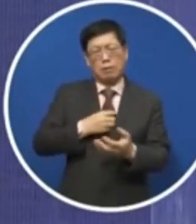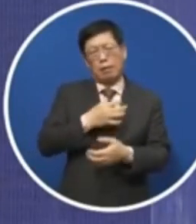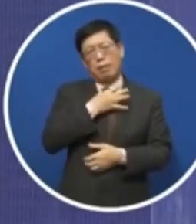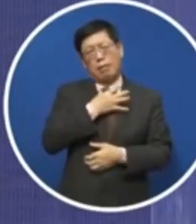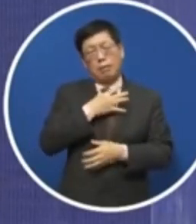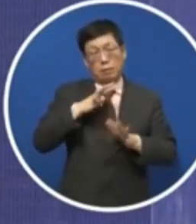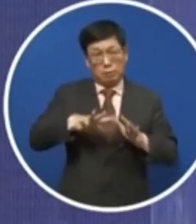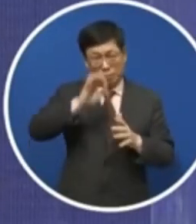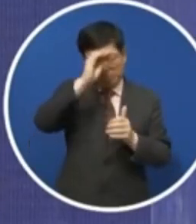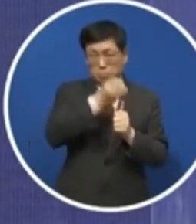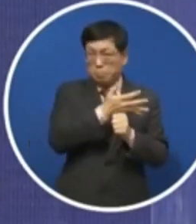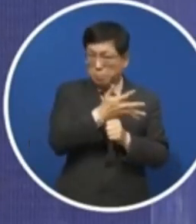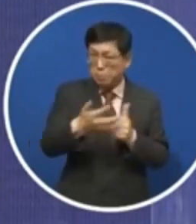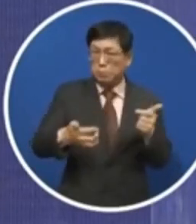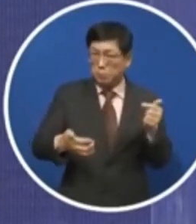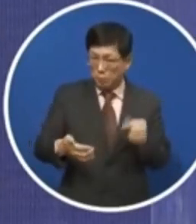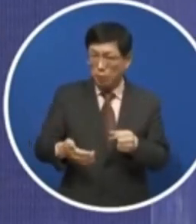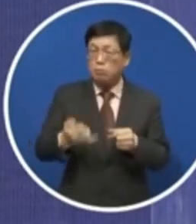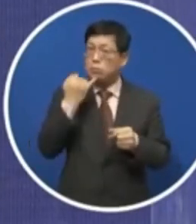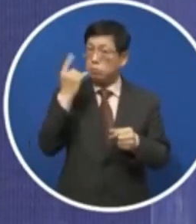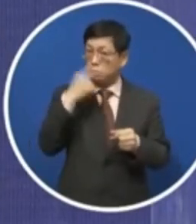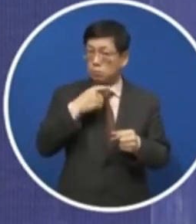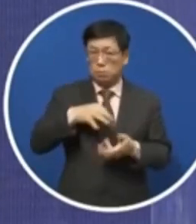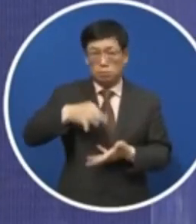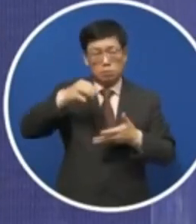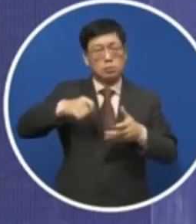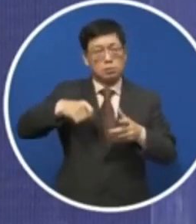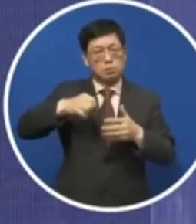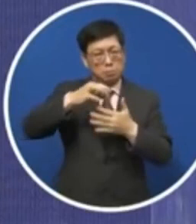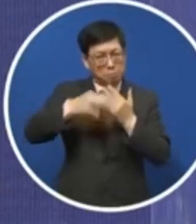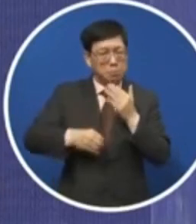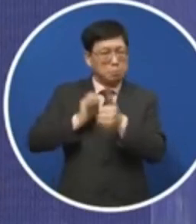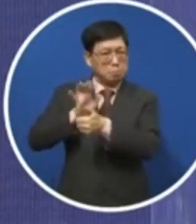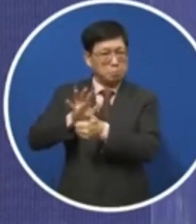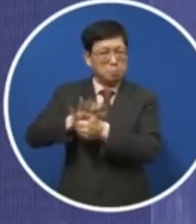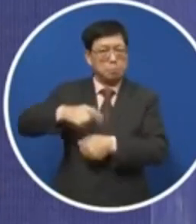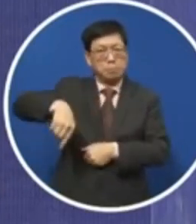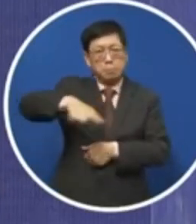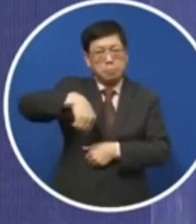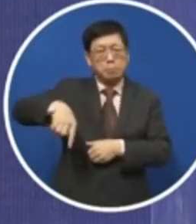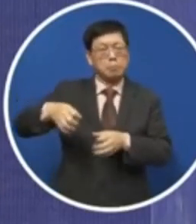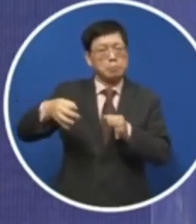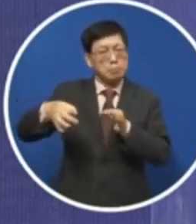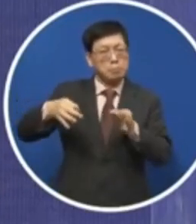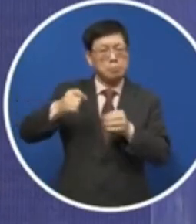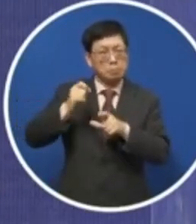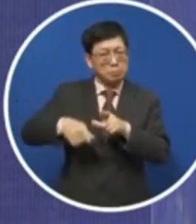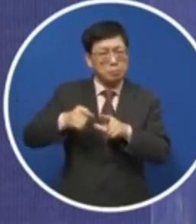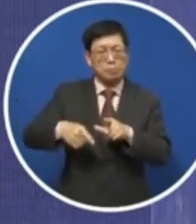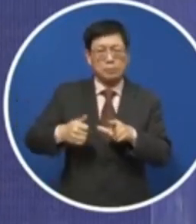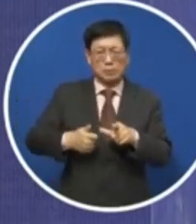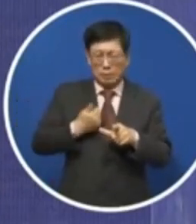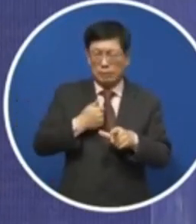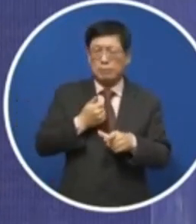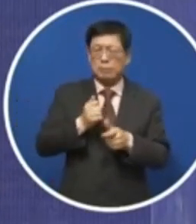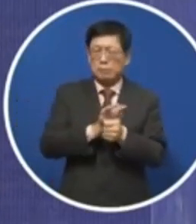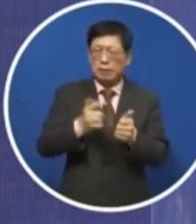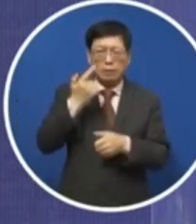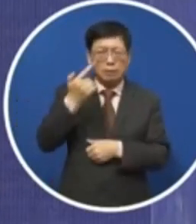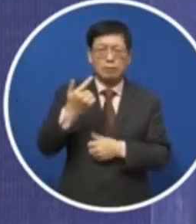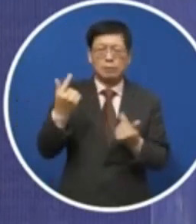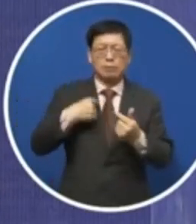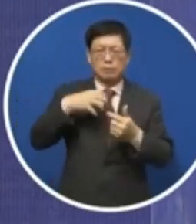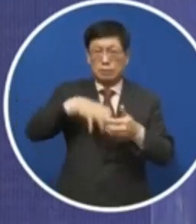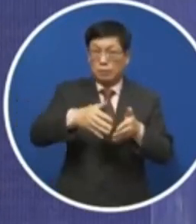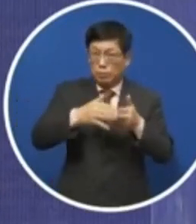现在的疫情的状况，那提出相关的指引，让这些行业在遭受那么严重的尤其是内需